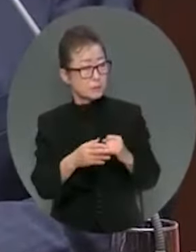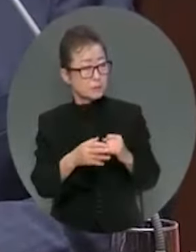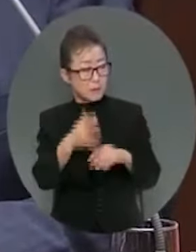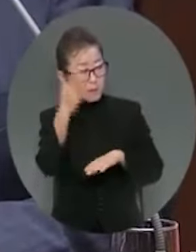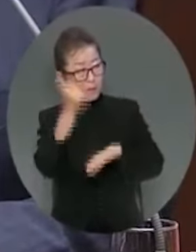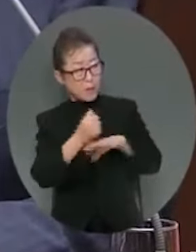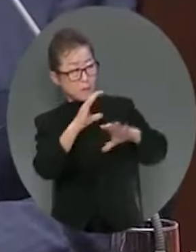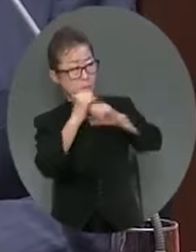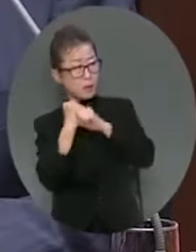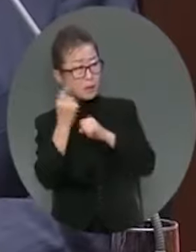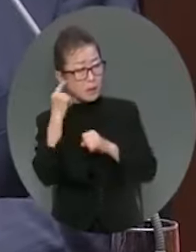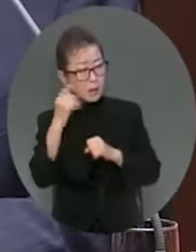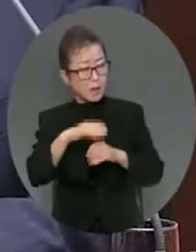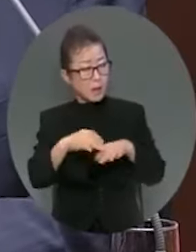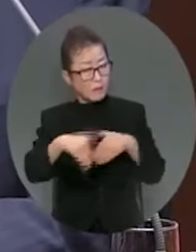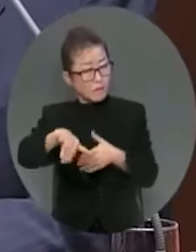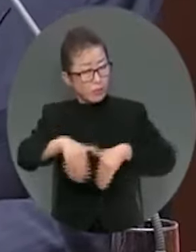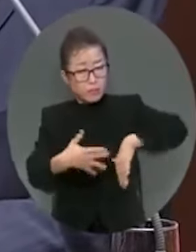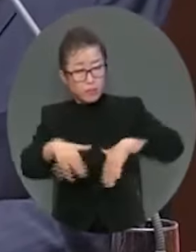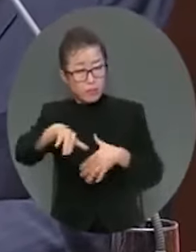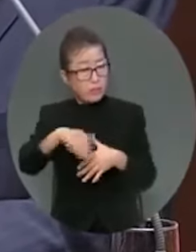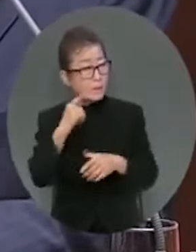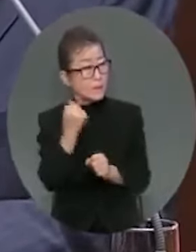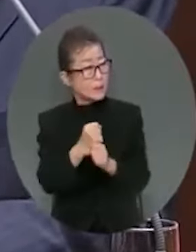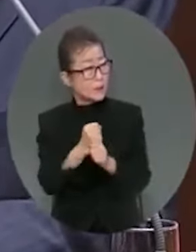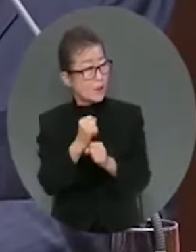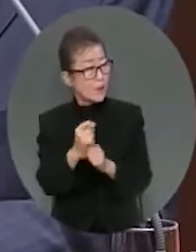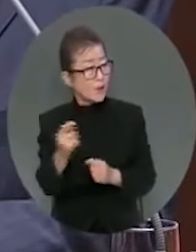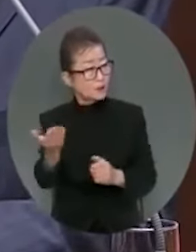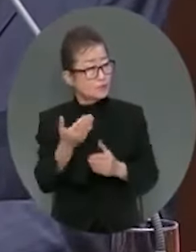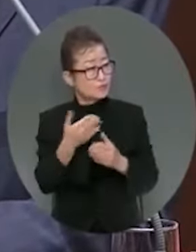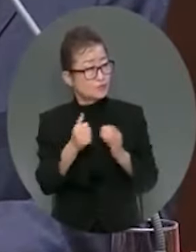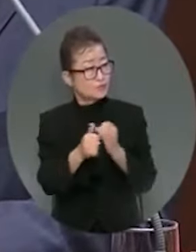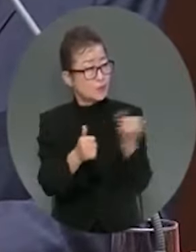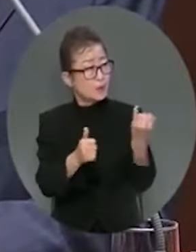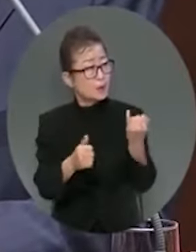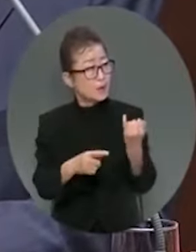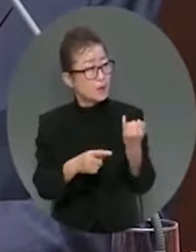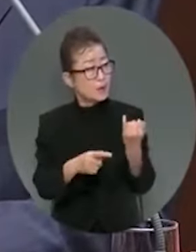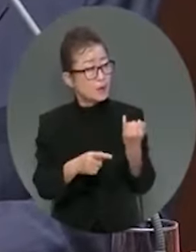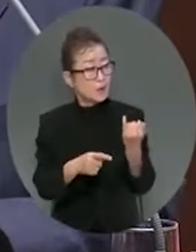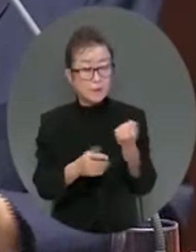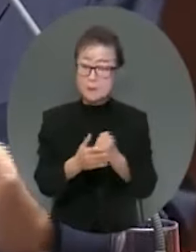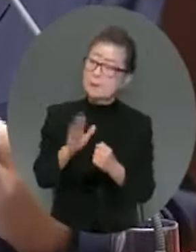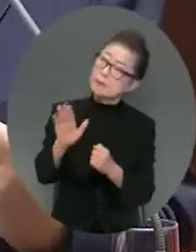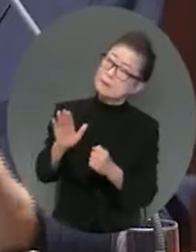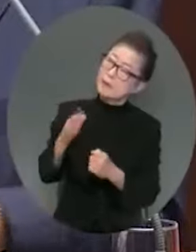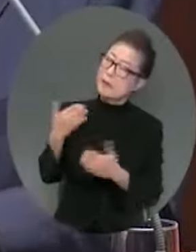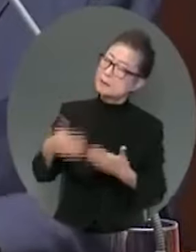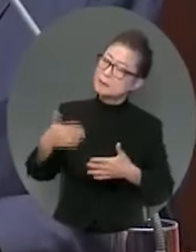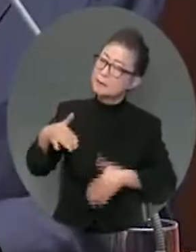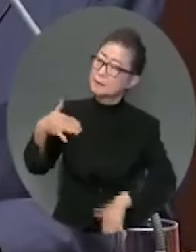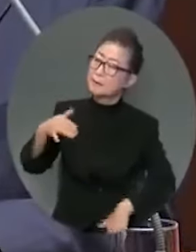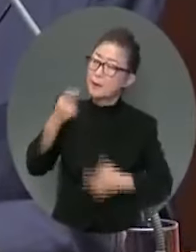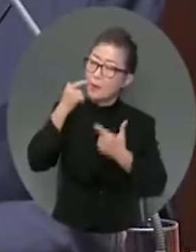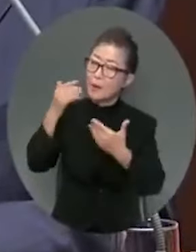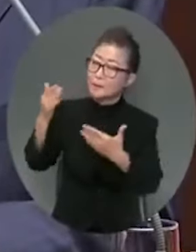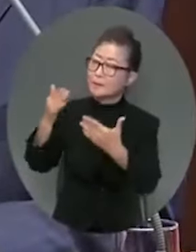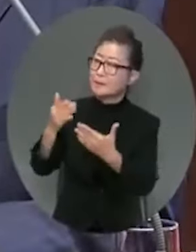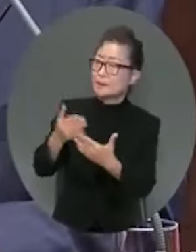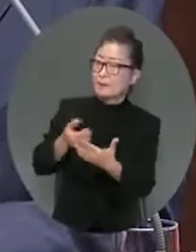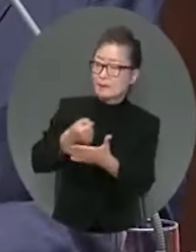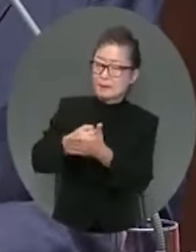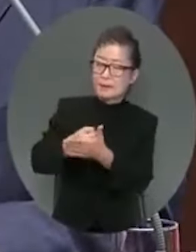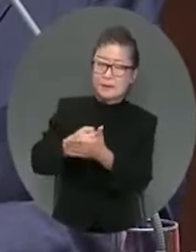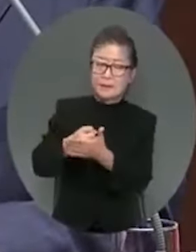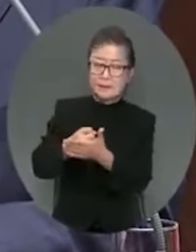국정농단이라고 생각하는데 법무장관은 어떻게 생각하세요? 제 생각에는 아직 구체적인 사실관계가 확정되지 않은 상황에서